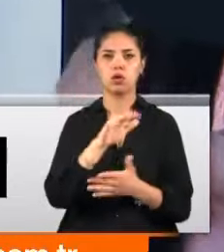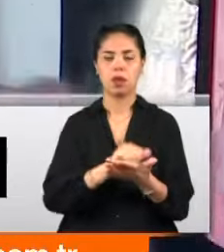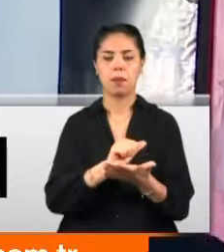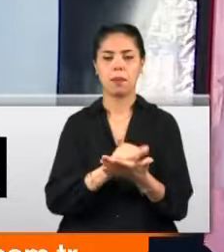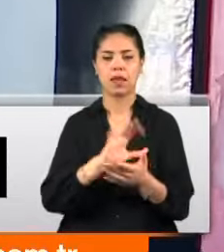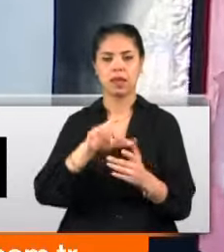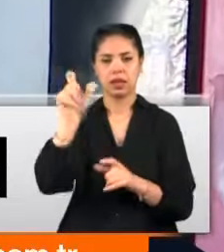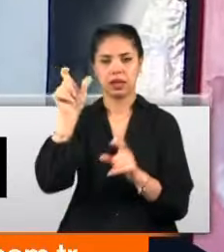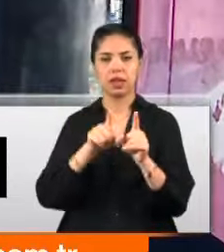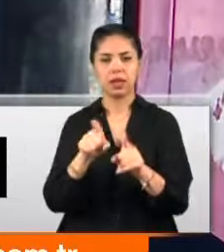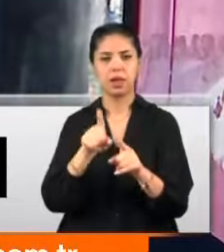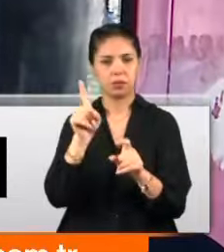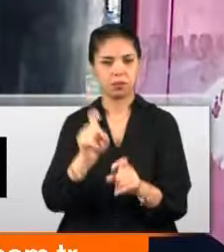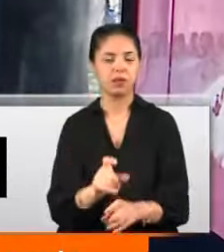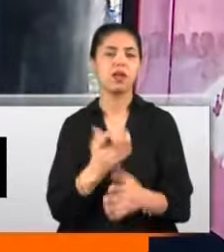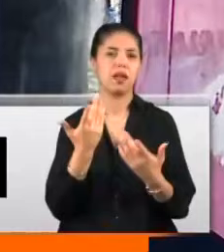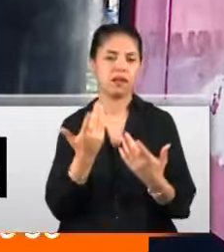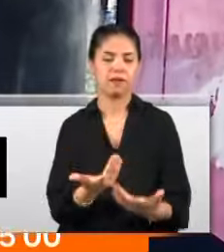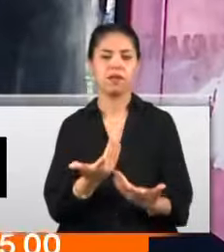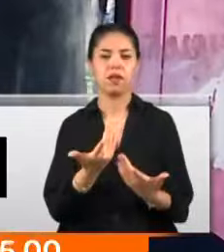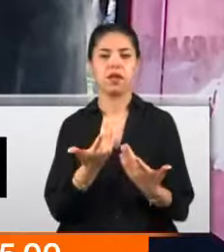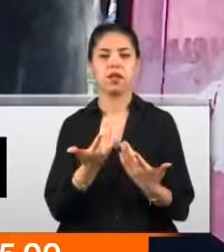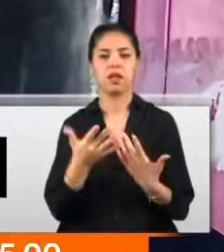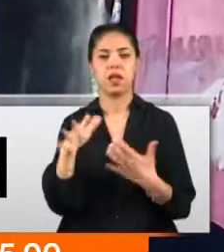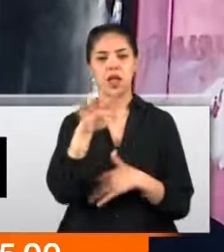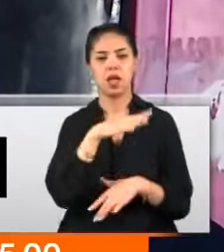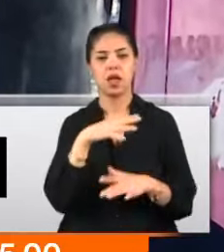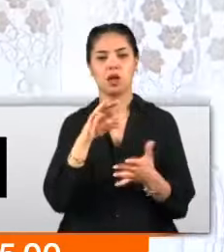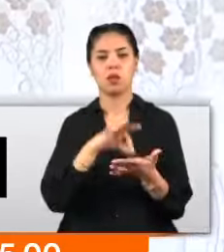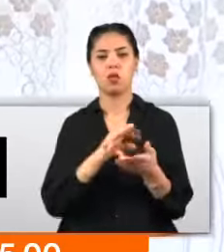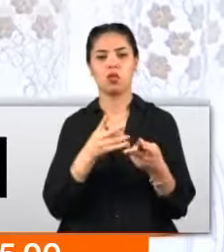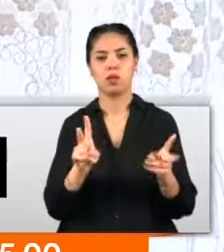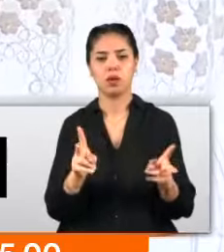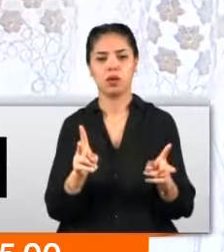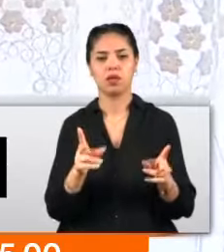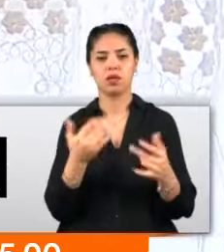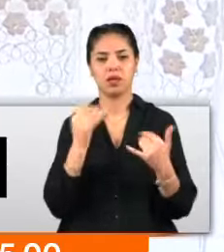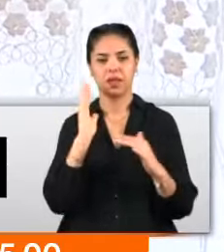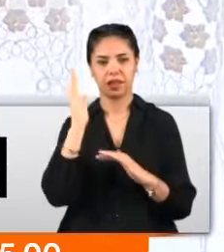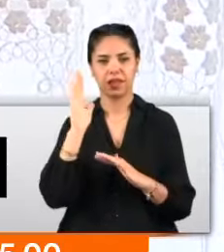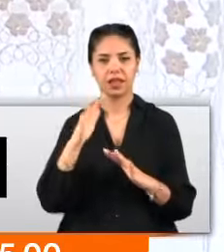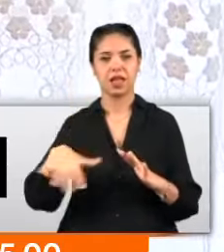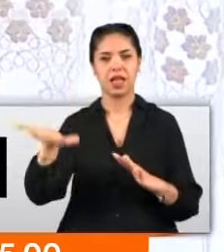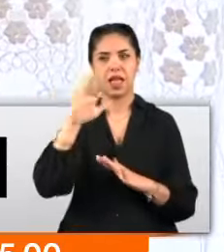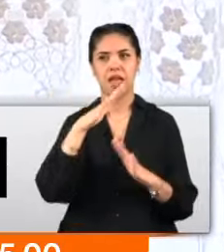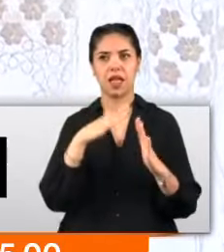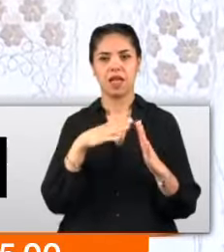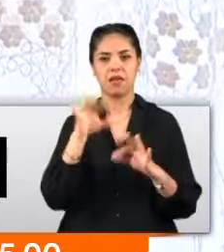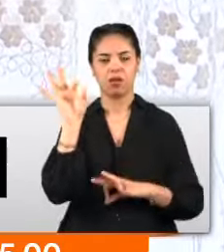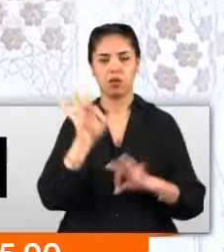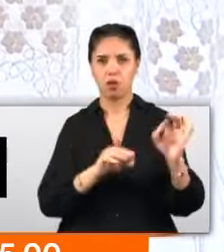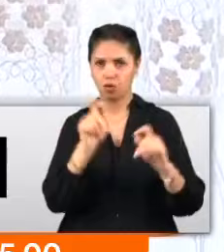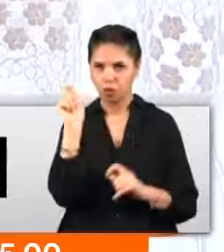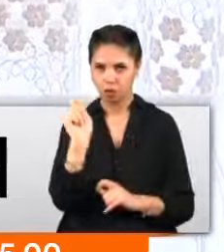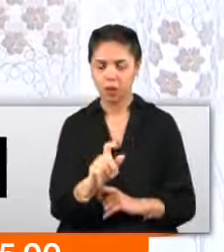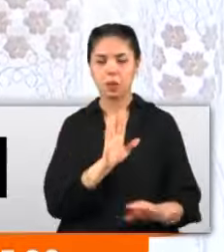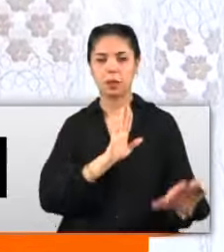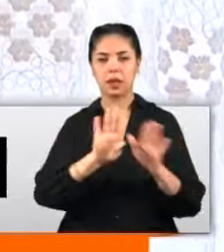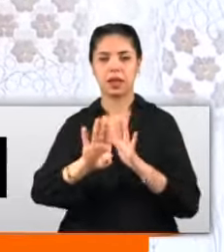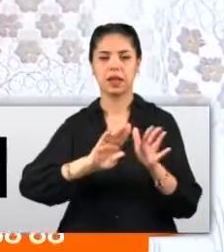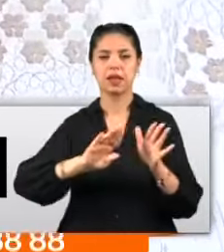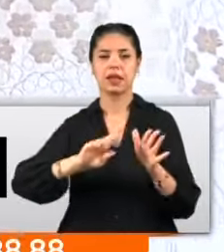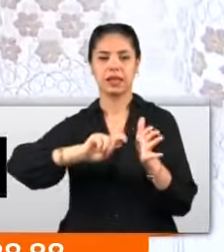ediyor mu sizce illaki artık öyle bir devirde yaşıyoruz ki herkesin konumu açık tatile giderken herkes evini kontrol etsin kapıları